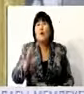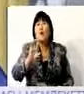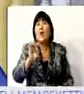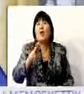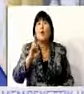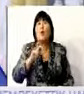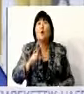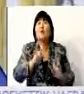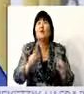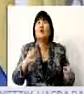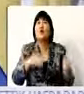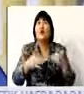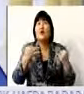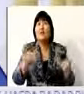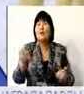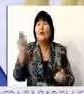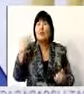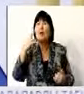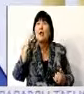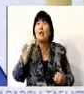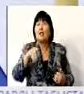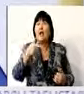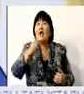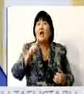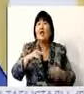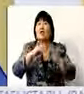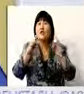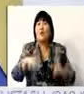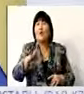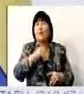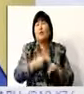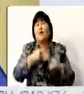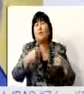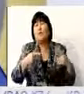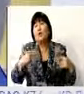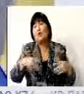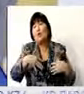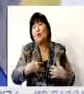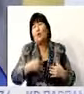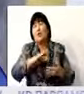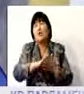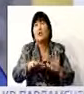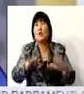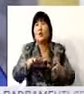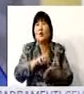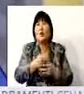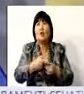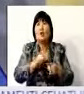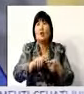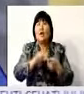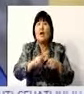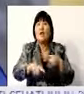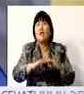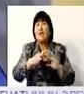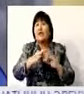Белкөлдіктер бүгін ерекше қуанышты, себебі былтыр кентте газ баланын пайдалану салдарына бірнеше өкінішті жағдай орын алған болатын. Соның артынша